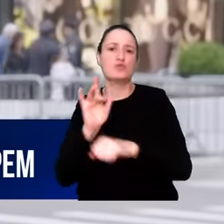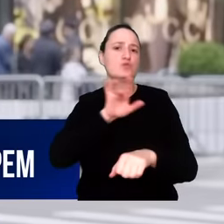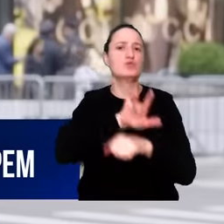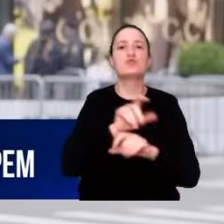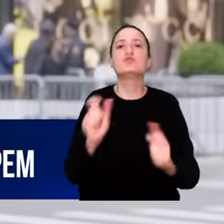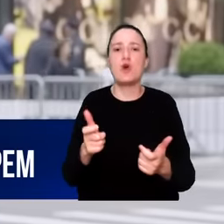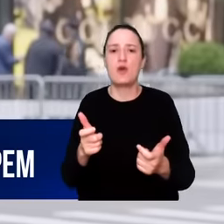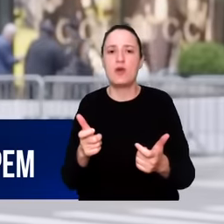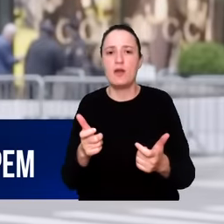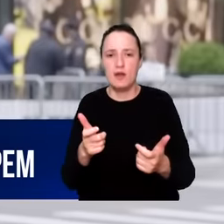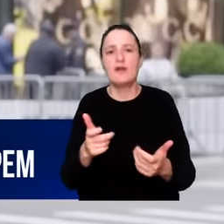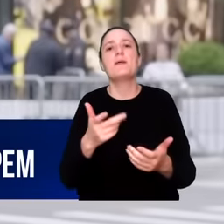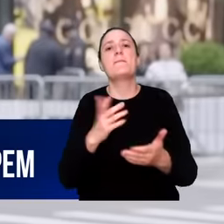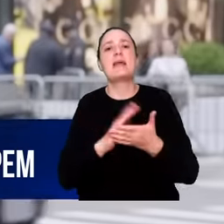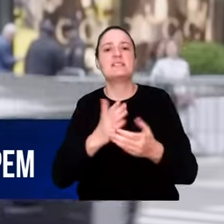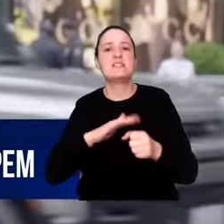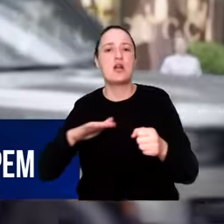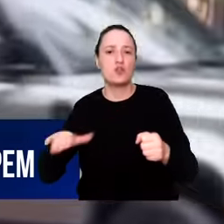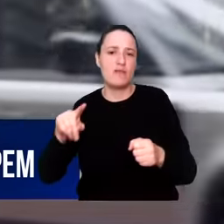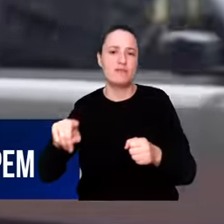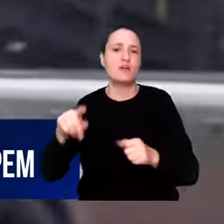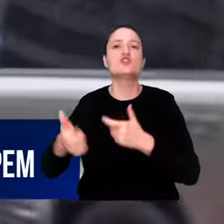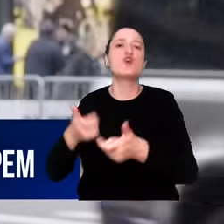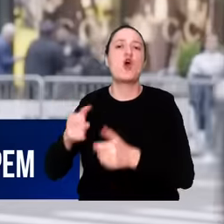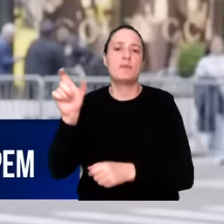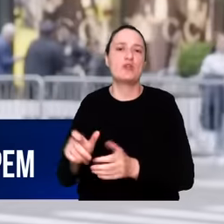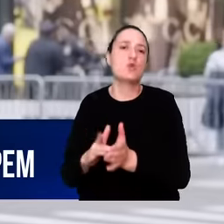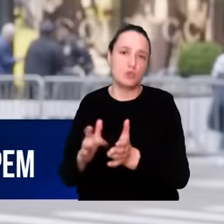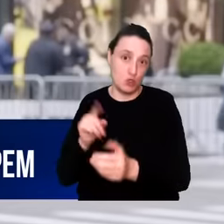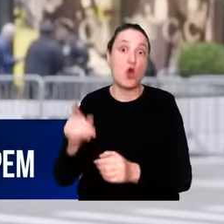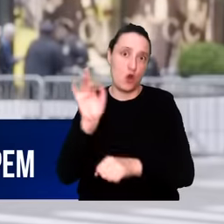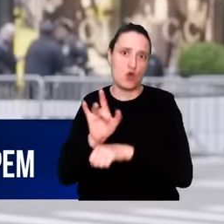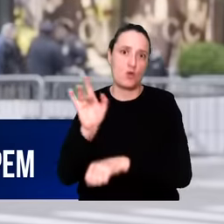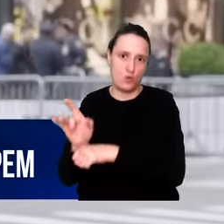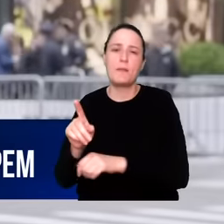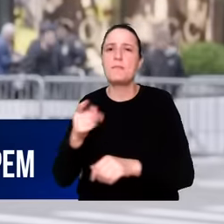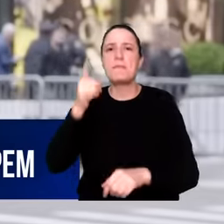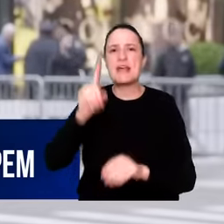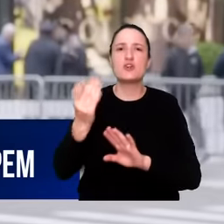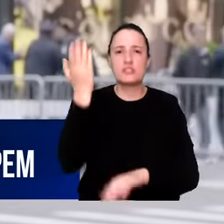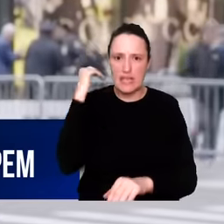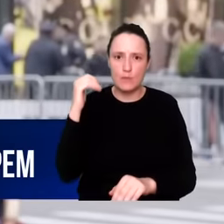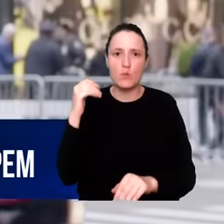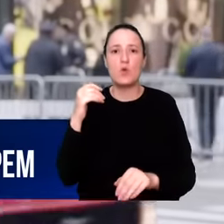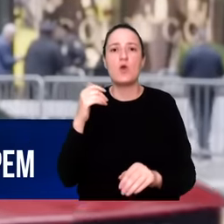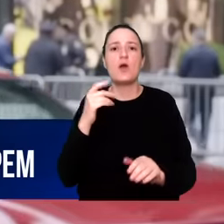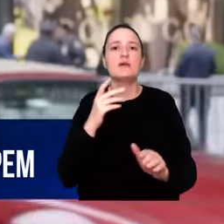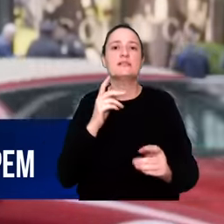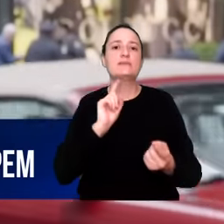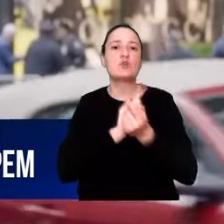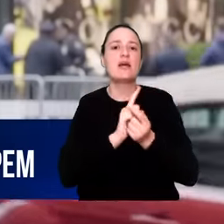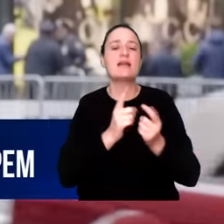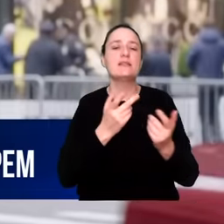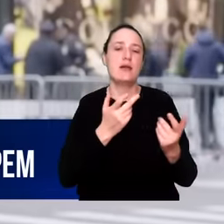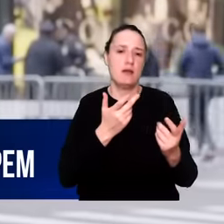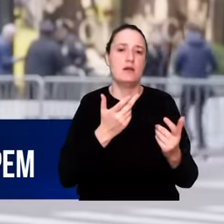w polityce międzynarodowej Donald Tusk. Zwróćmy uwagę, mniej więcej miesiąc temu, bezpośrednio po spotkaniu, które odbyło się w Białym Domu, w